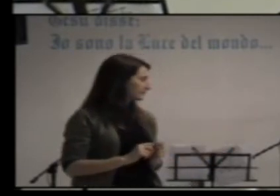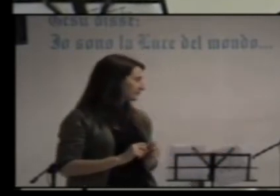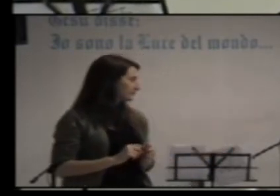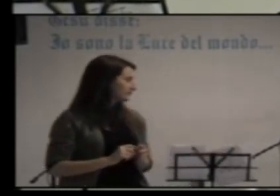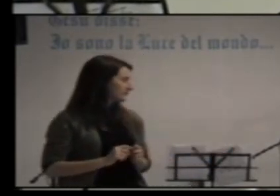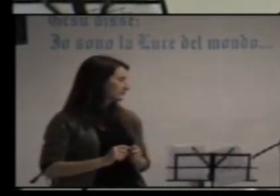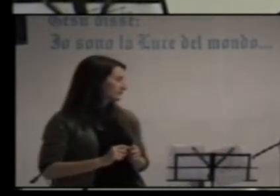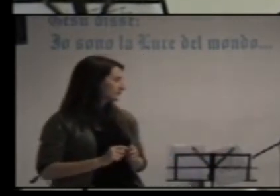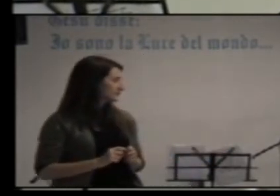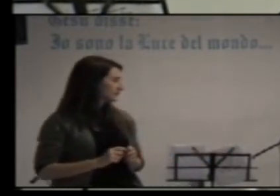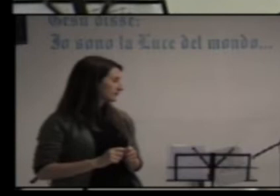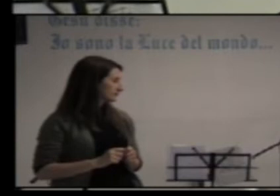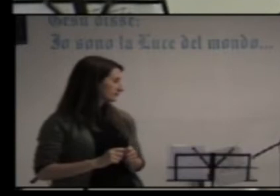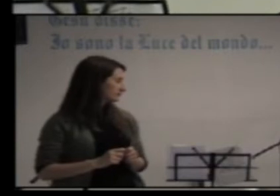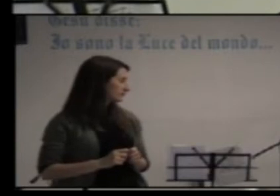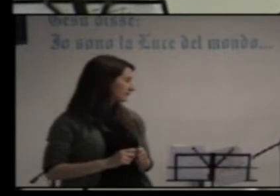Anzi, iniziamo dal versetto 4.